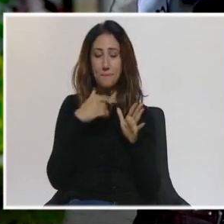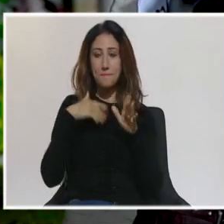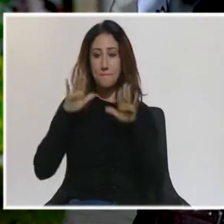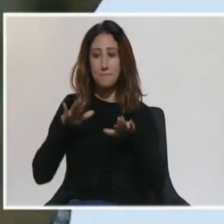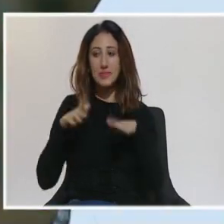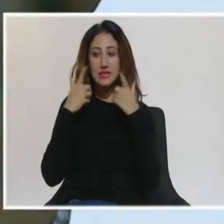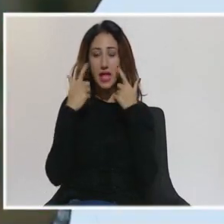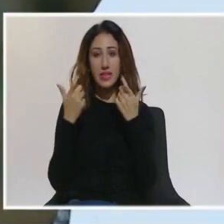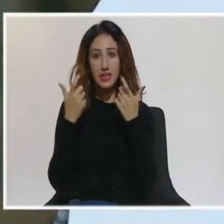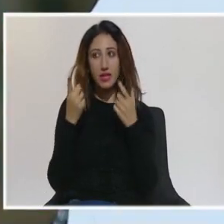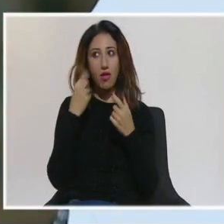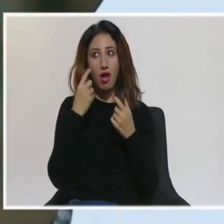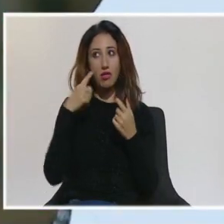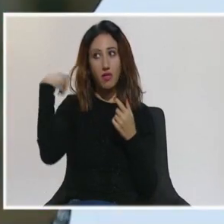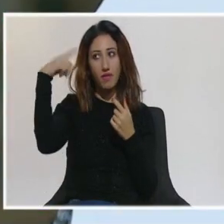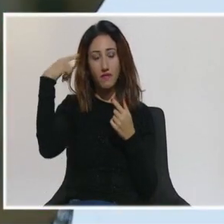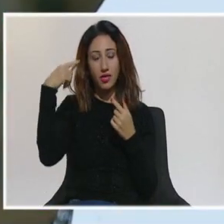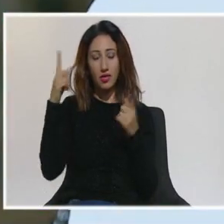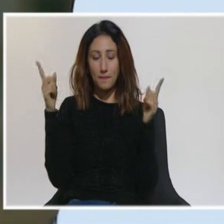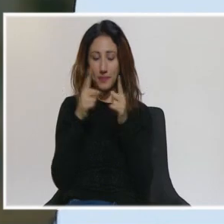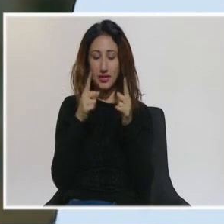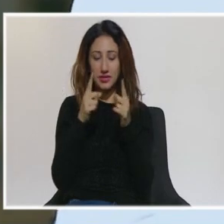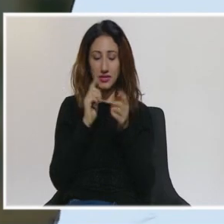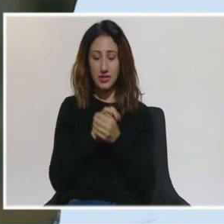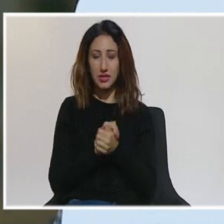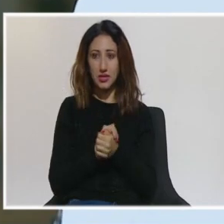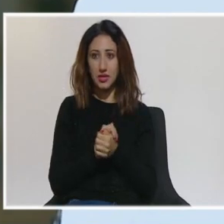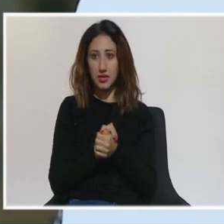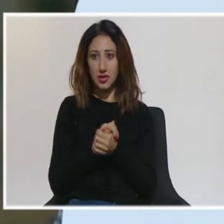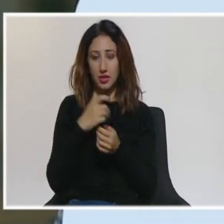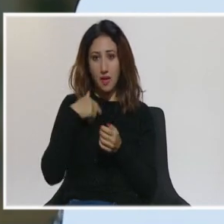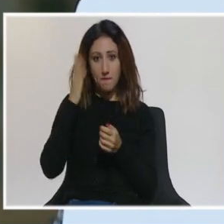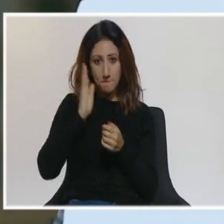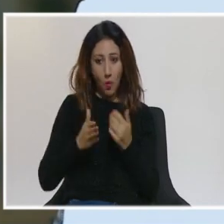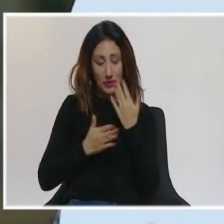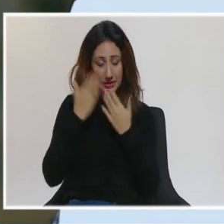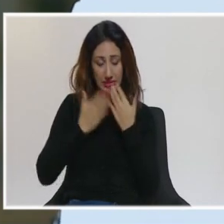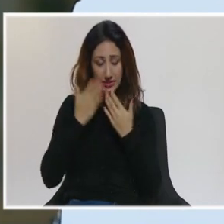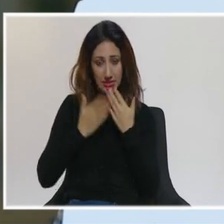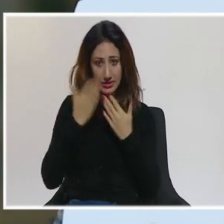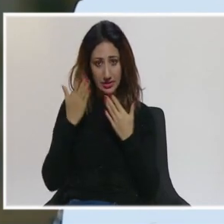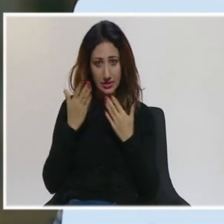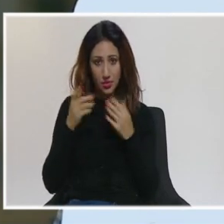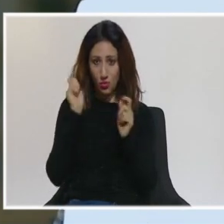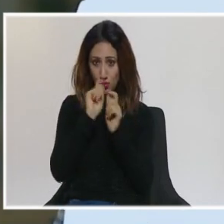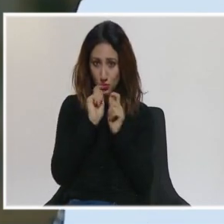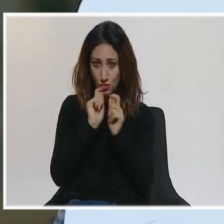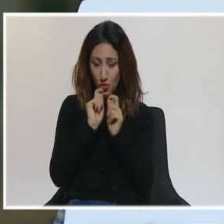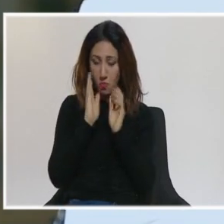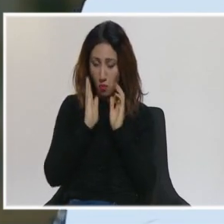القرار. وباختصار، هو احنا ممكن نجدده ونهذبه